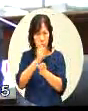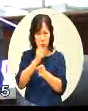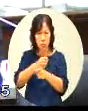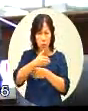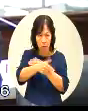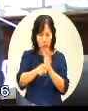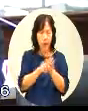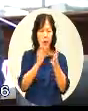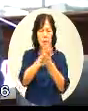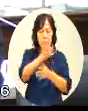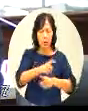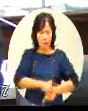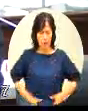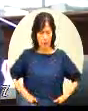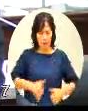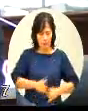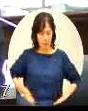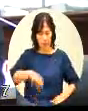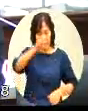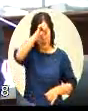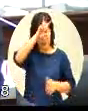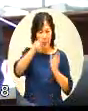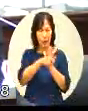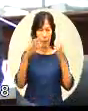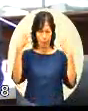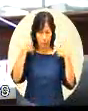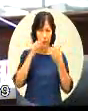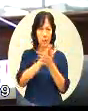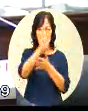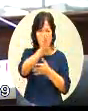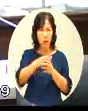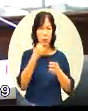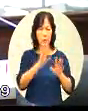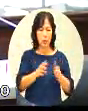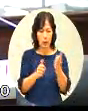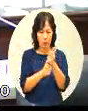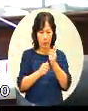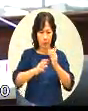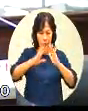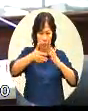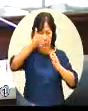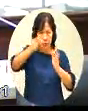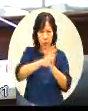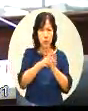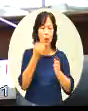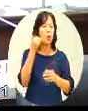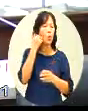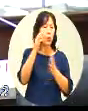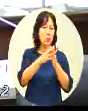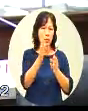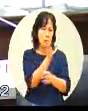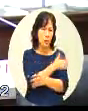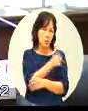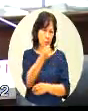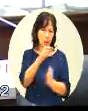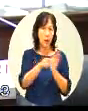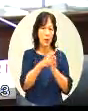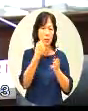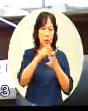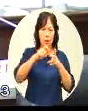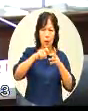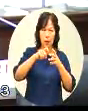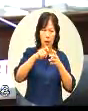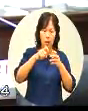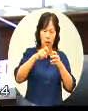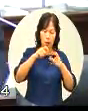民进党执政之后要跟中央，特别是我们现在副总统的候选人是陈建仁，他是一个公卫专家，我们